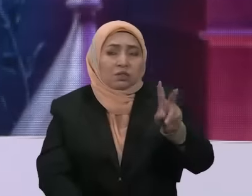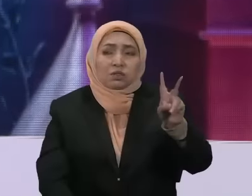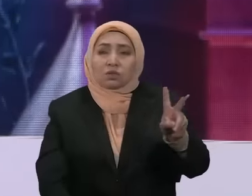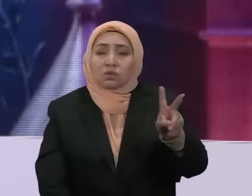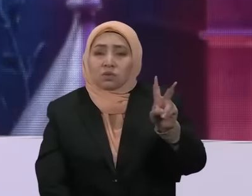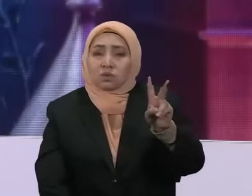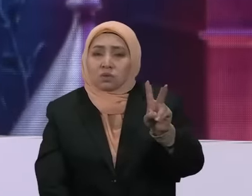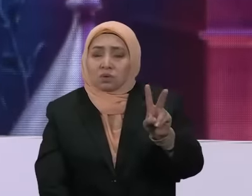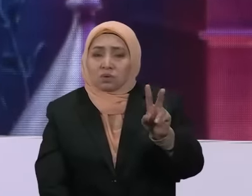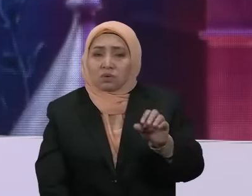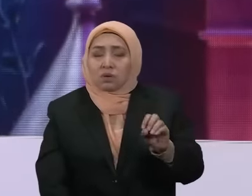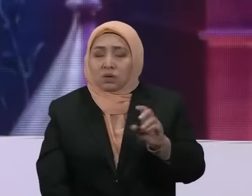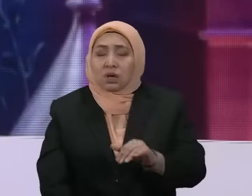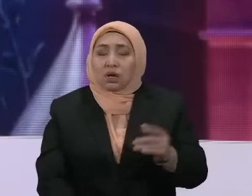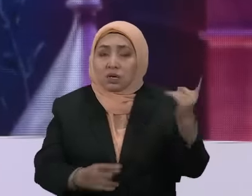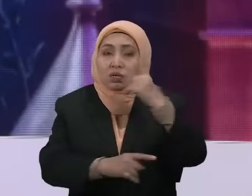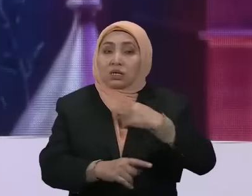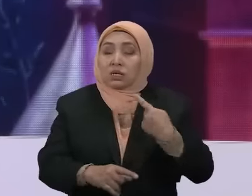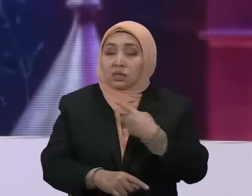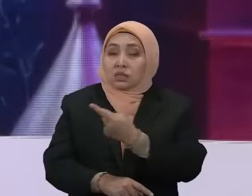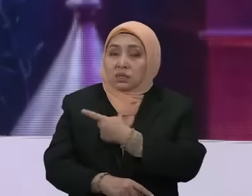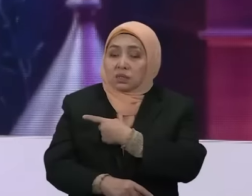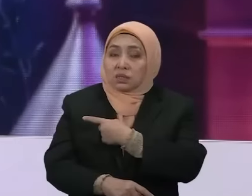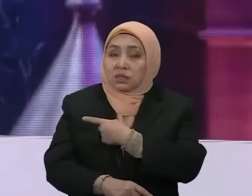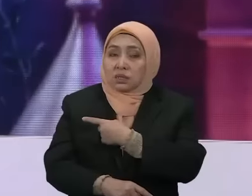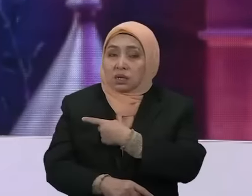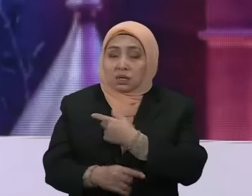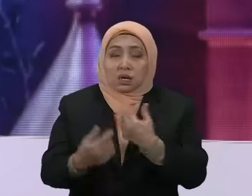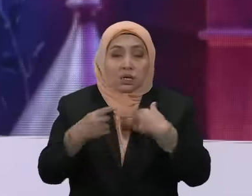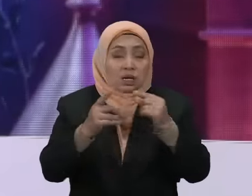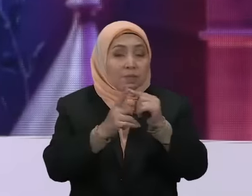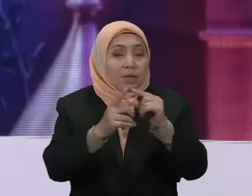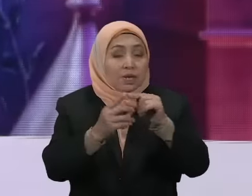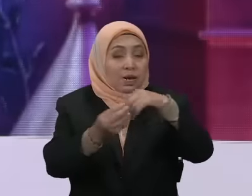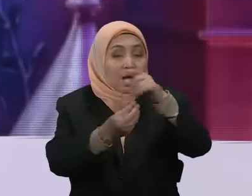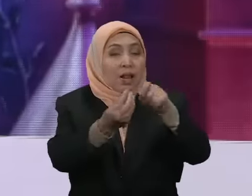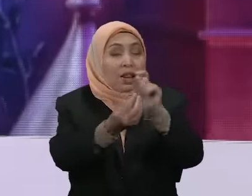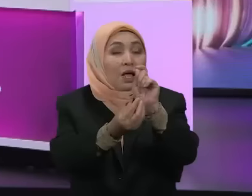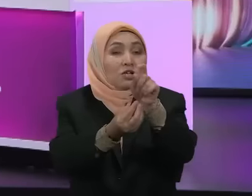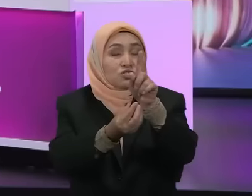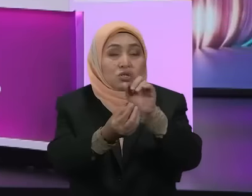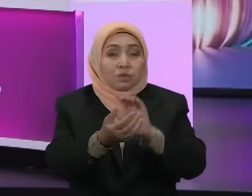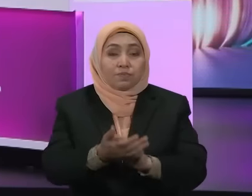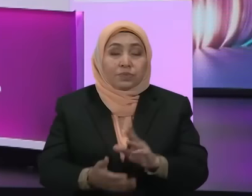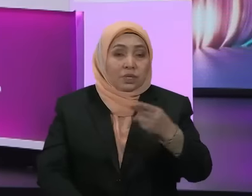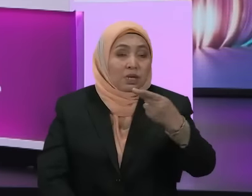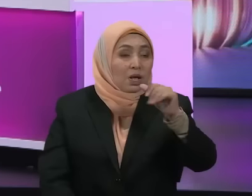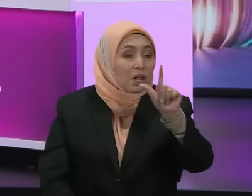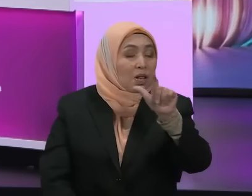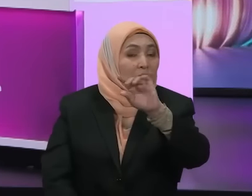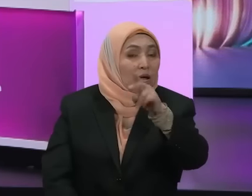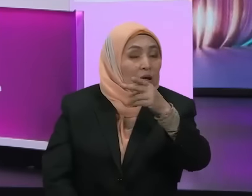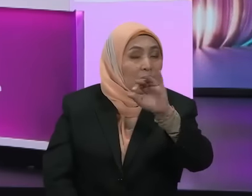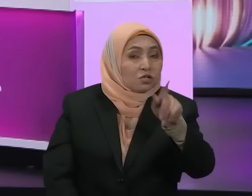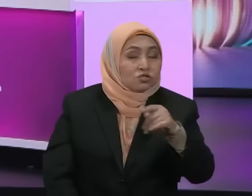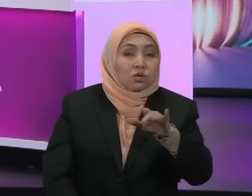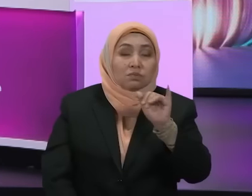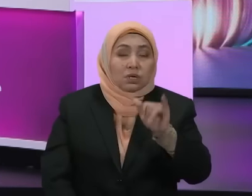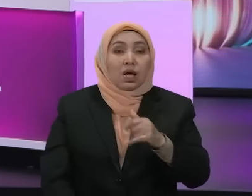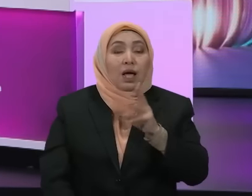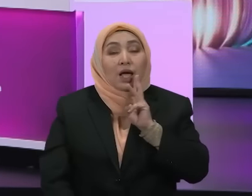2024. Alhamdulillah. Hari ini kita ada kalimah Al-Hajj. Oh ya, Ustaz. Nah, itulah. Kat sana tu memang